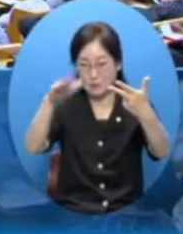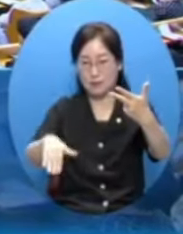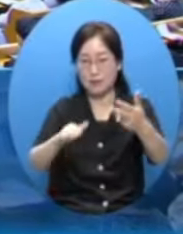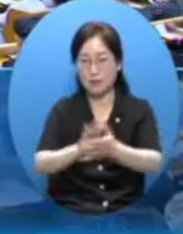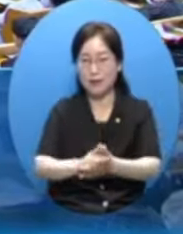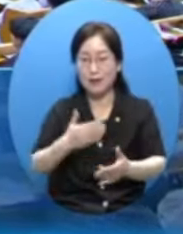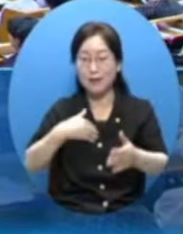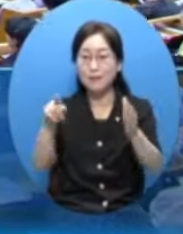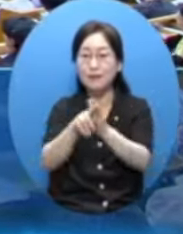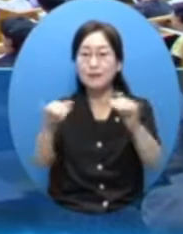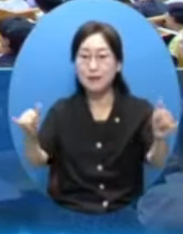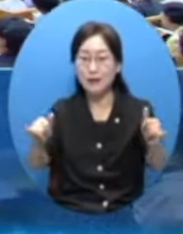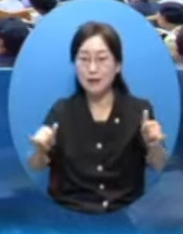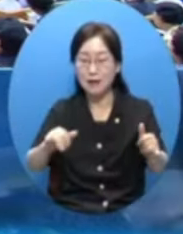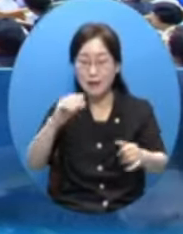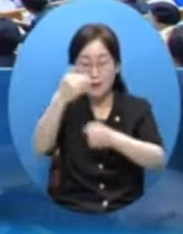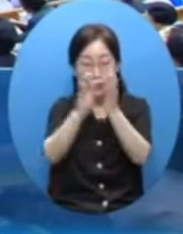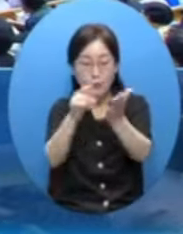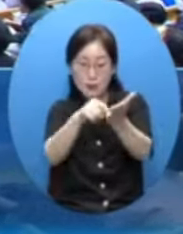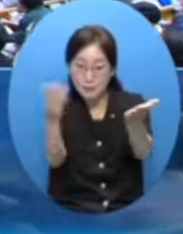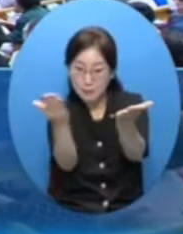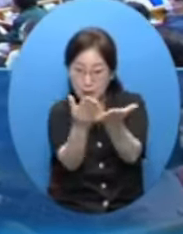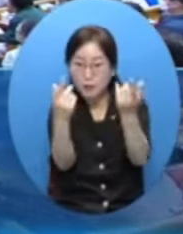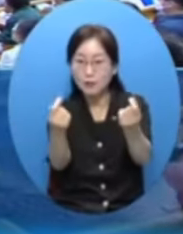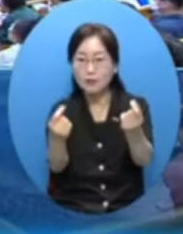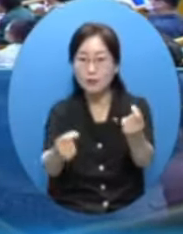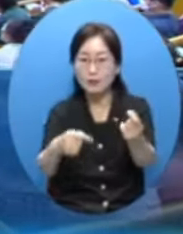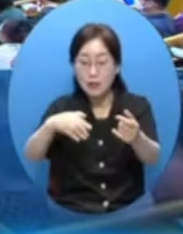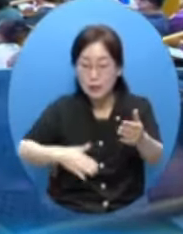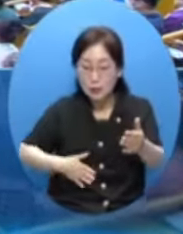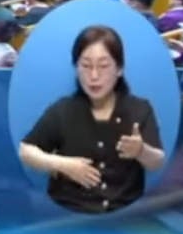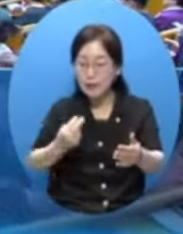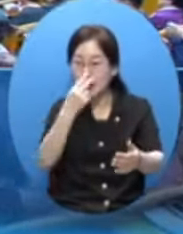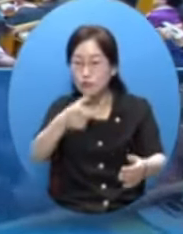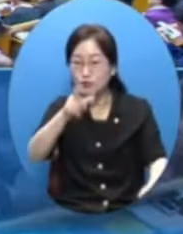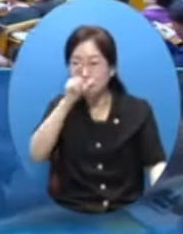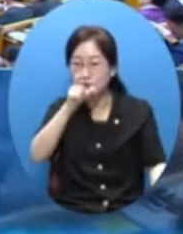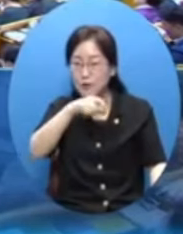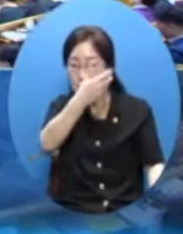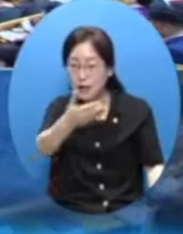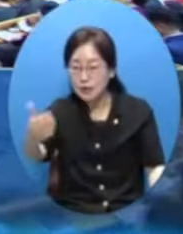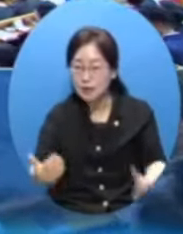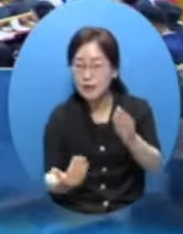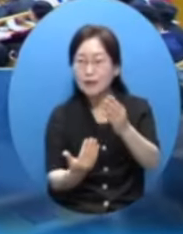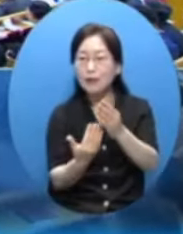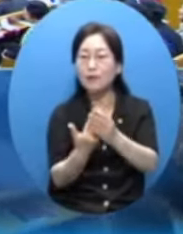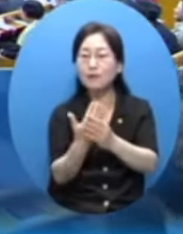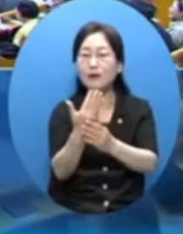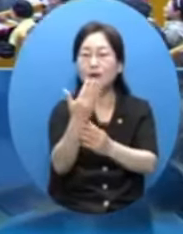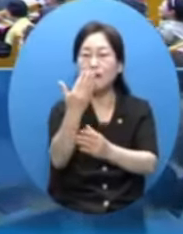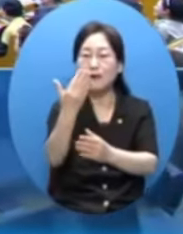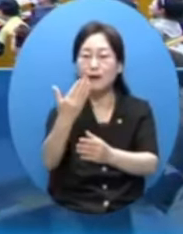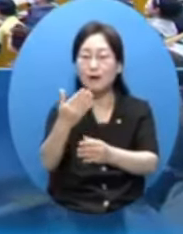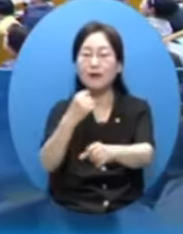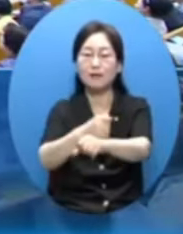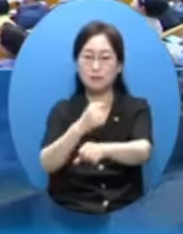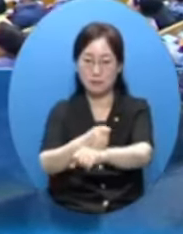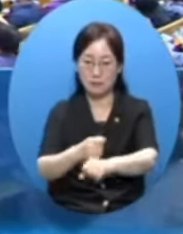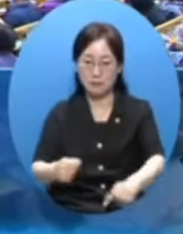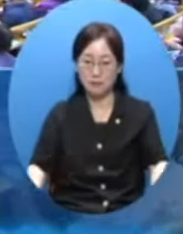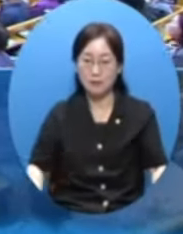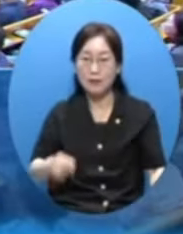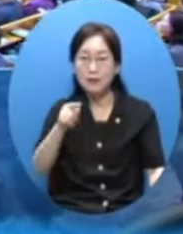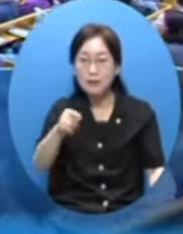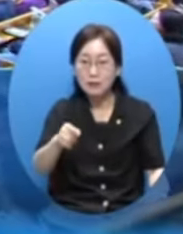39절입니다 나를 믿는 자는 성령의 이름과 같이 그 배에서 생수의 강이 흘러나오리라 하시니